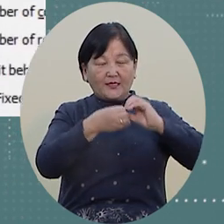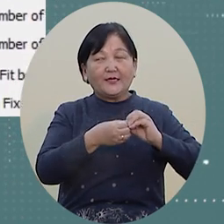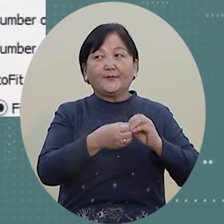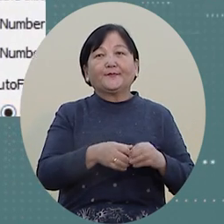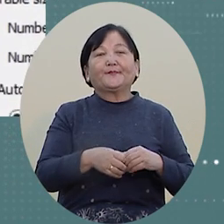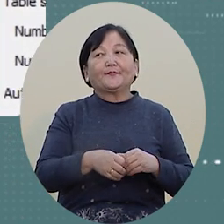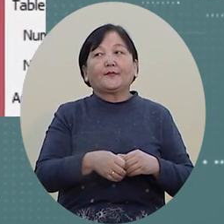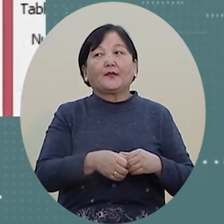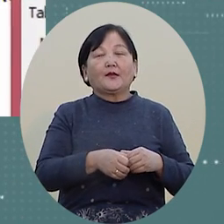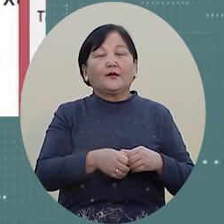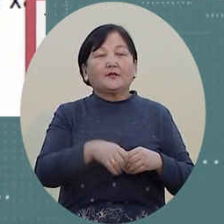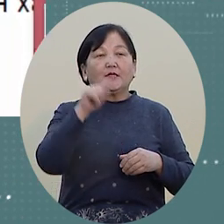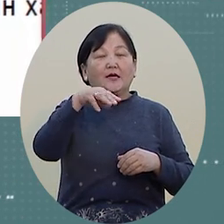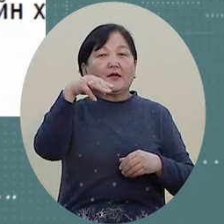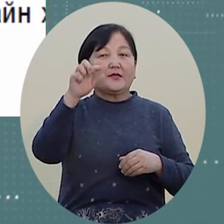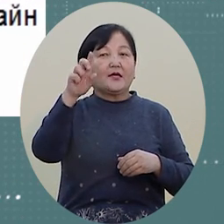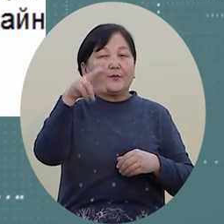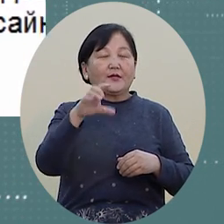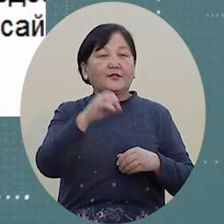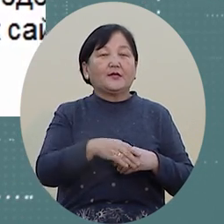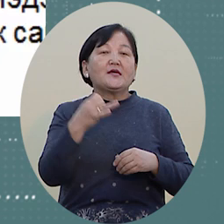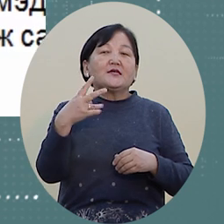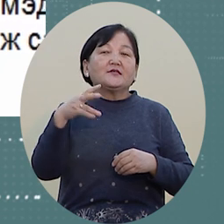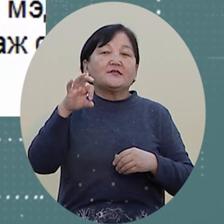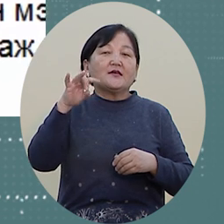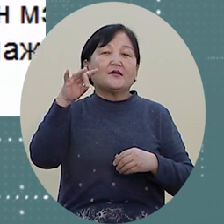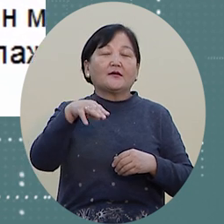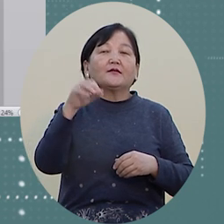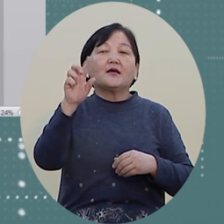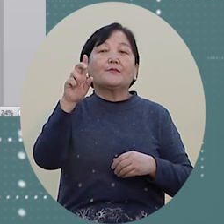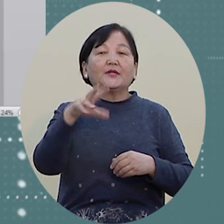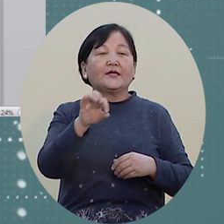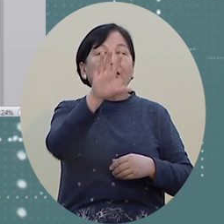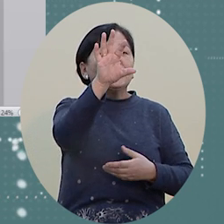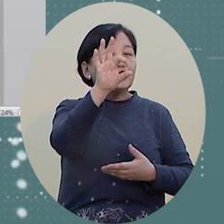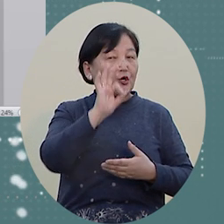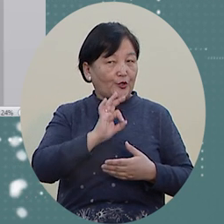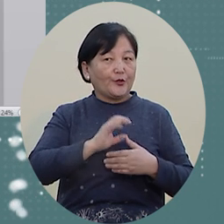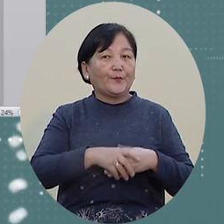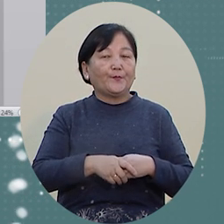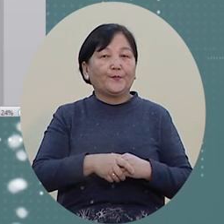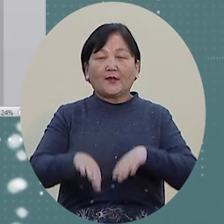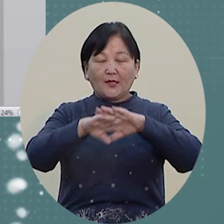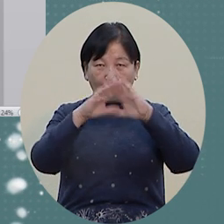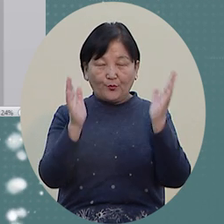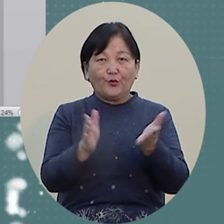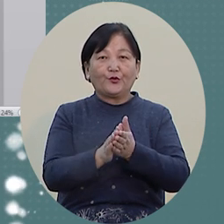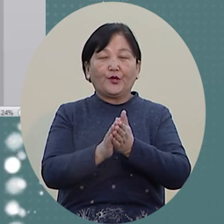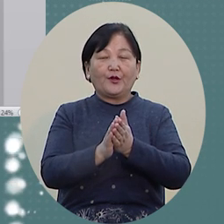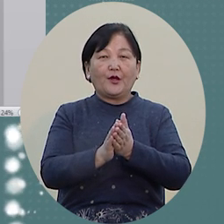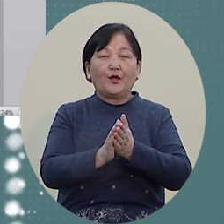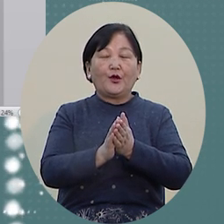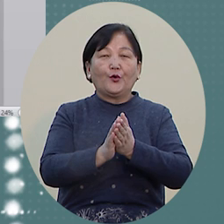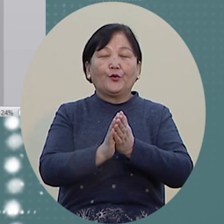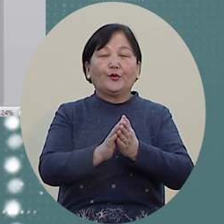За table зүйг сонглоод insert table-ыг сонглоо. За ингээд бүгдээрээ мөр багныхаа